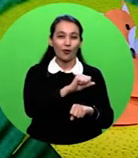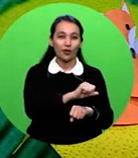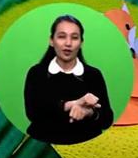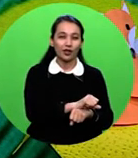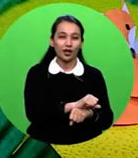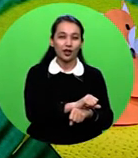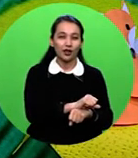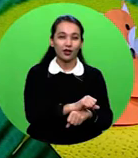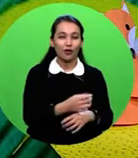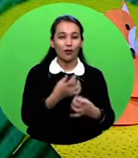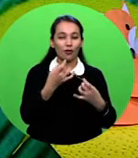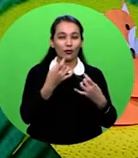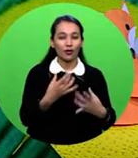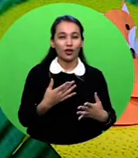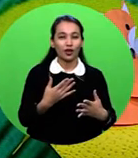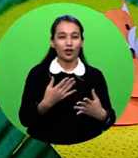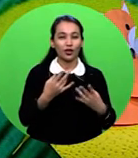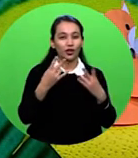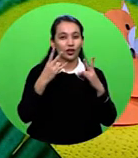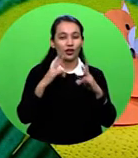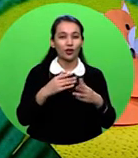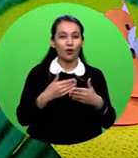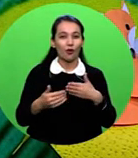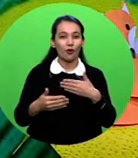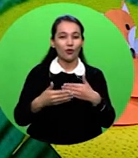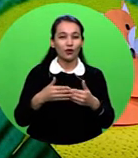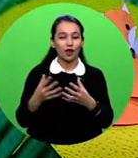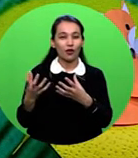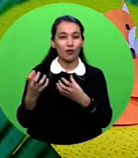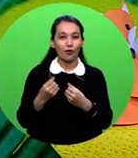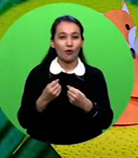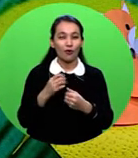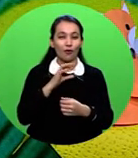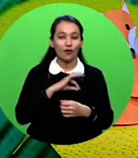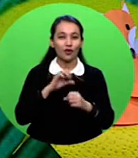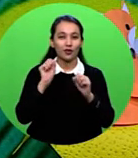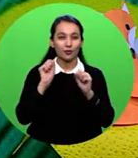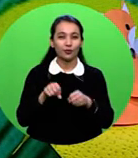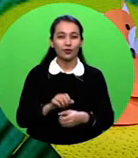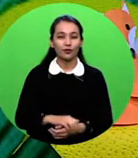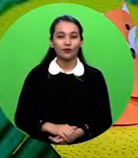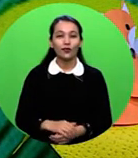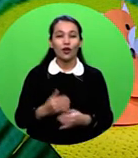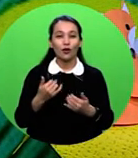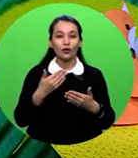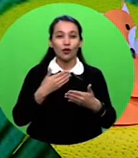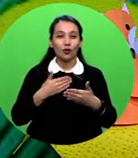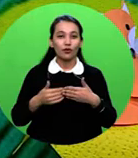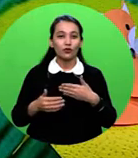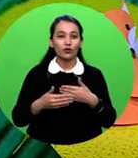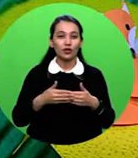qolib ketgan kichkina qog'ozchalardan foydalansak ham bo'ladi. Mana